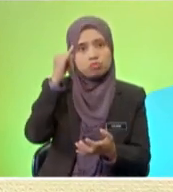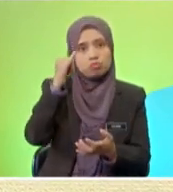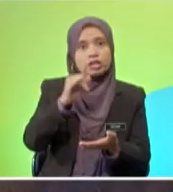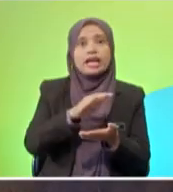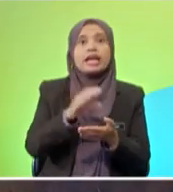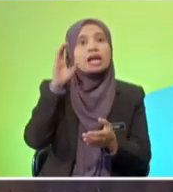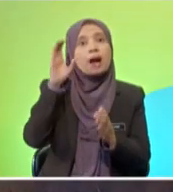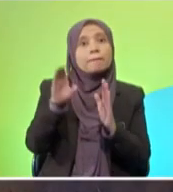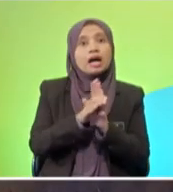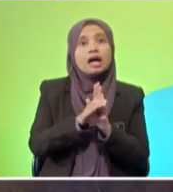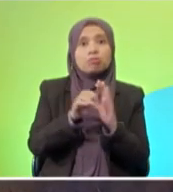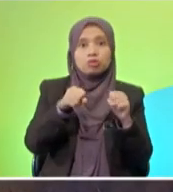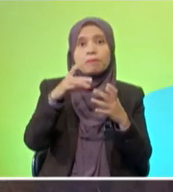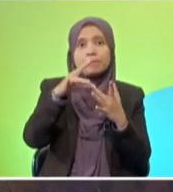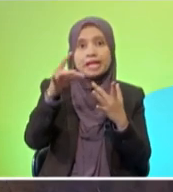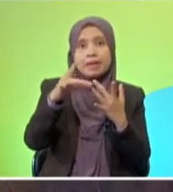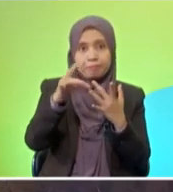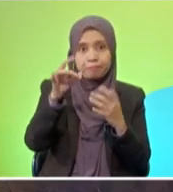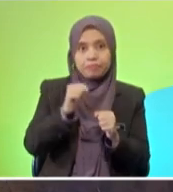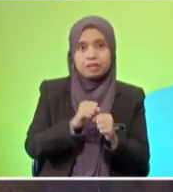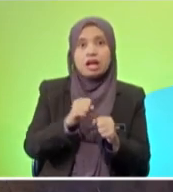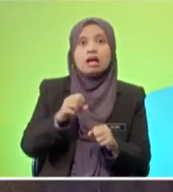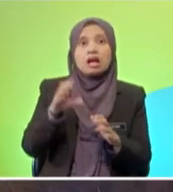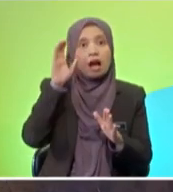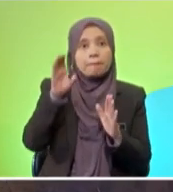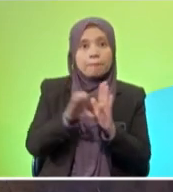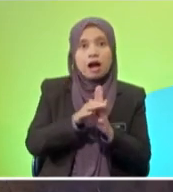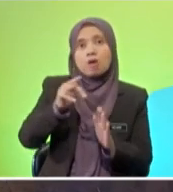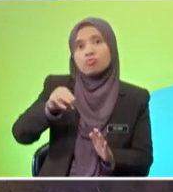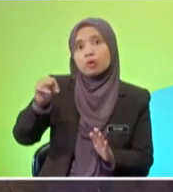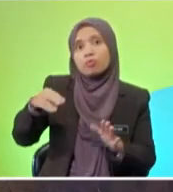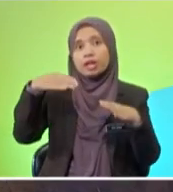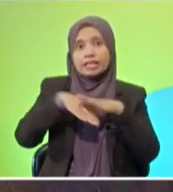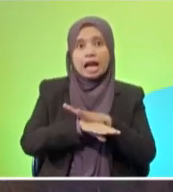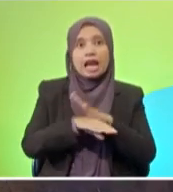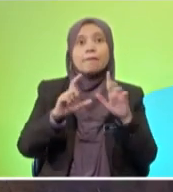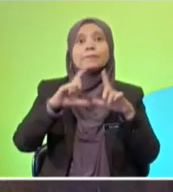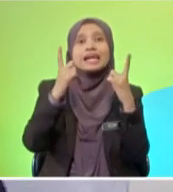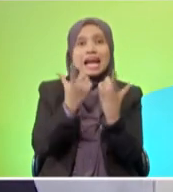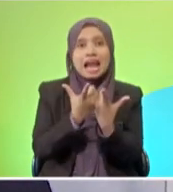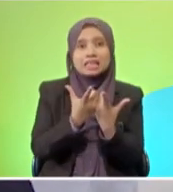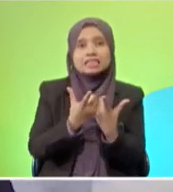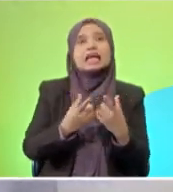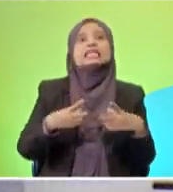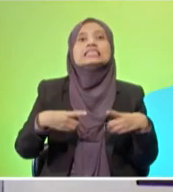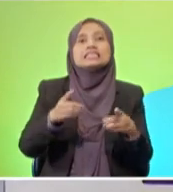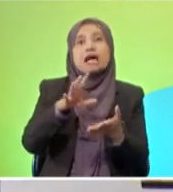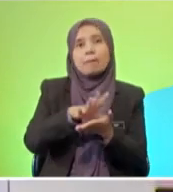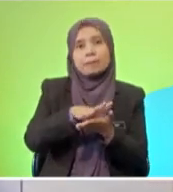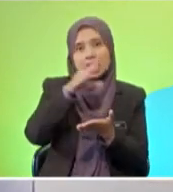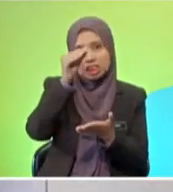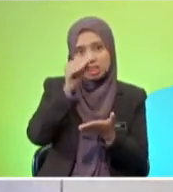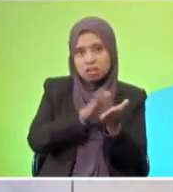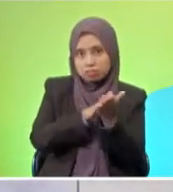sajalah ini gambar murid-murid di dalam kelas yang sedang belajar rajin belajar